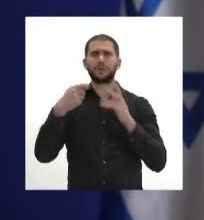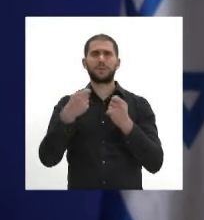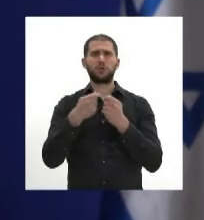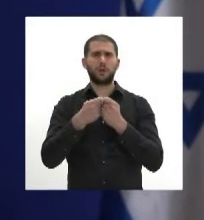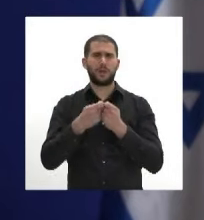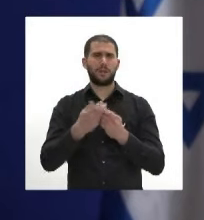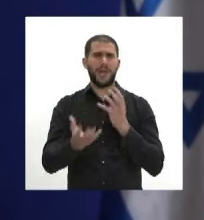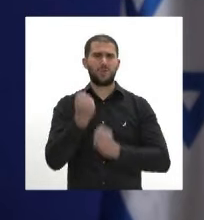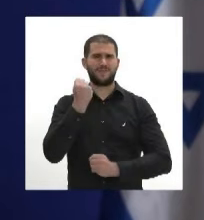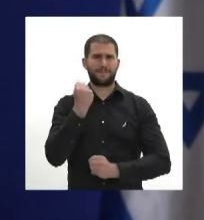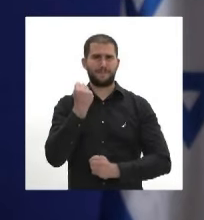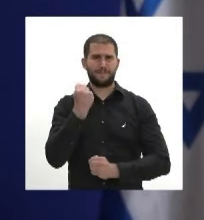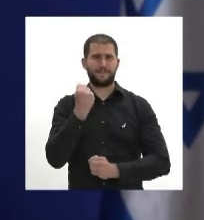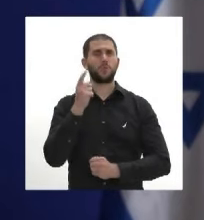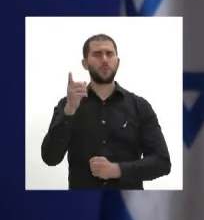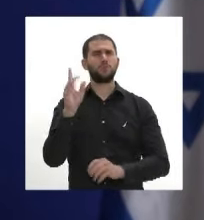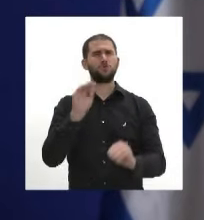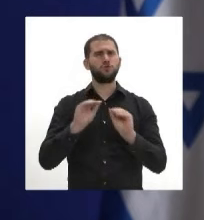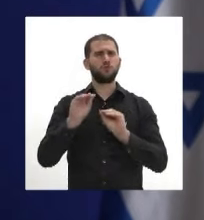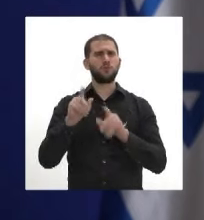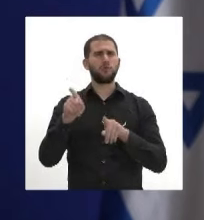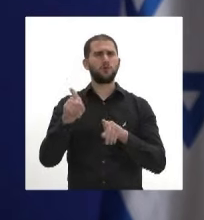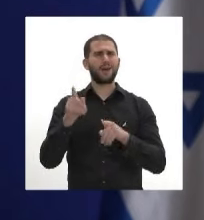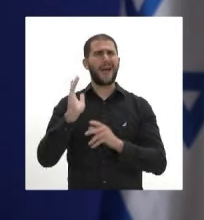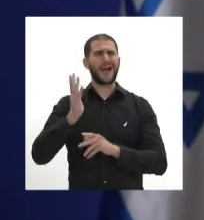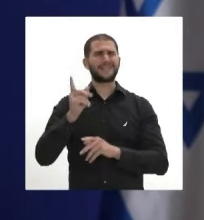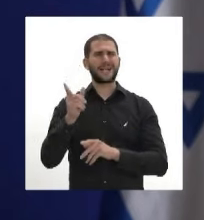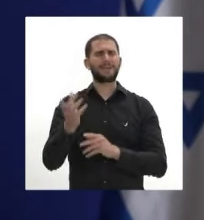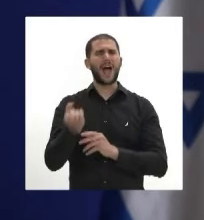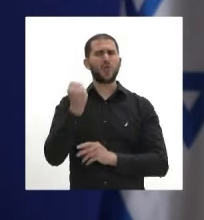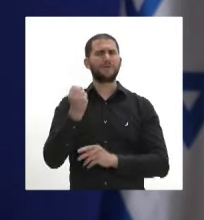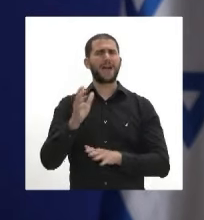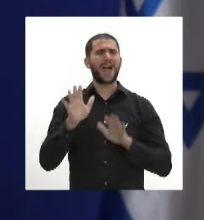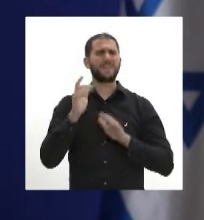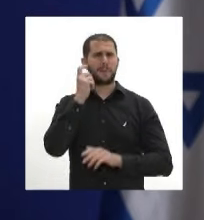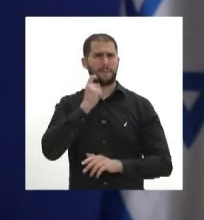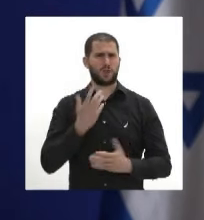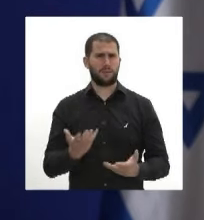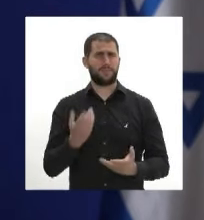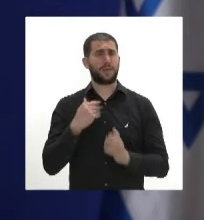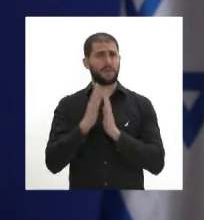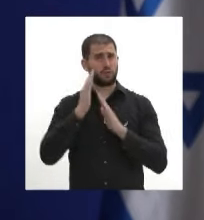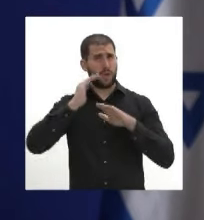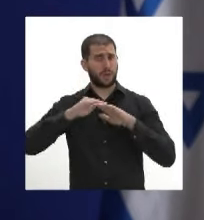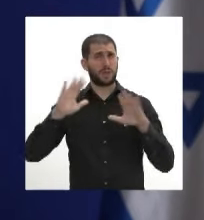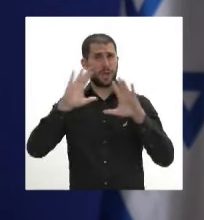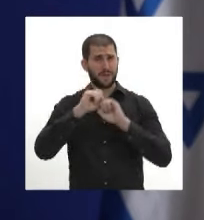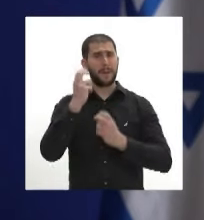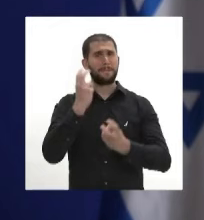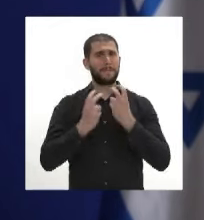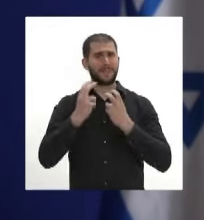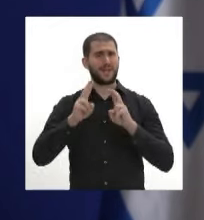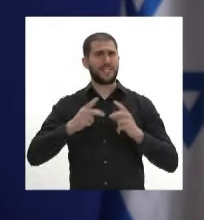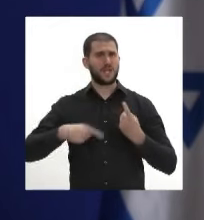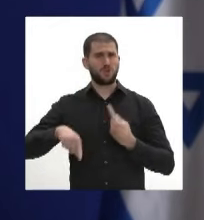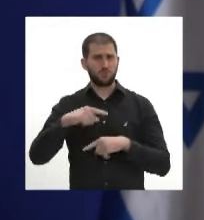חטופים, תוך שהוא עושה שימוש אכזרי בחטופים חפים מפשע. אבקש להתקן הערב במידע העומד